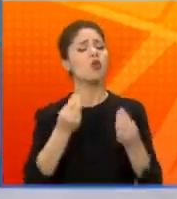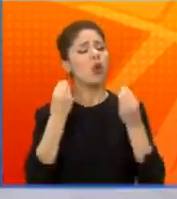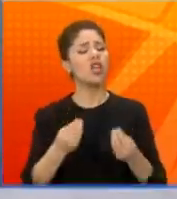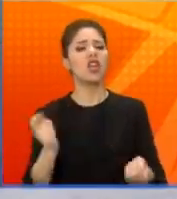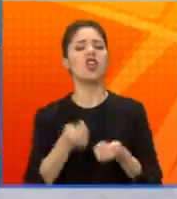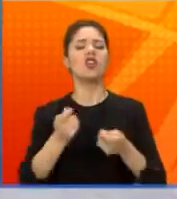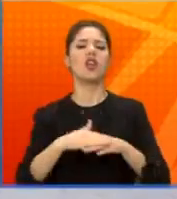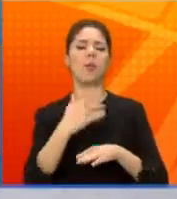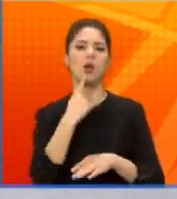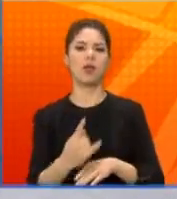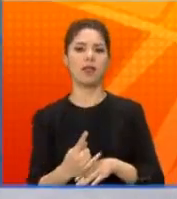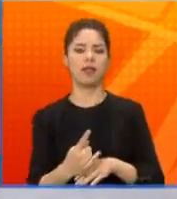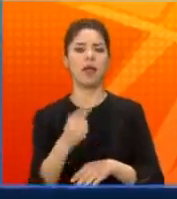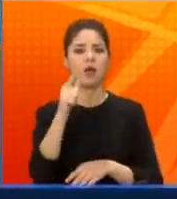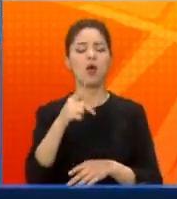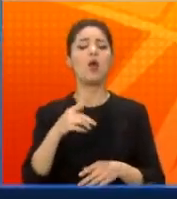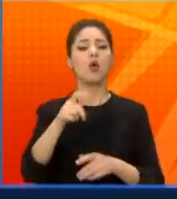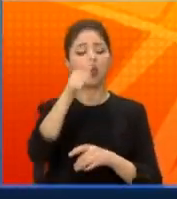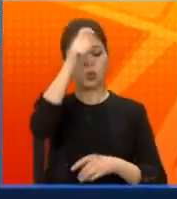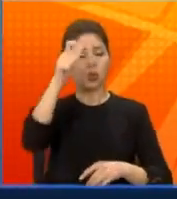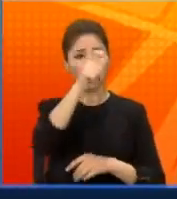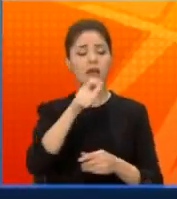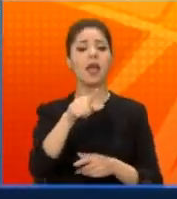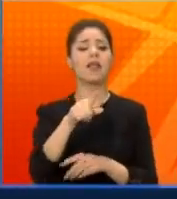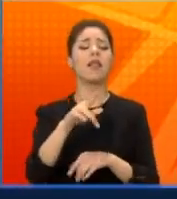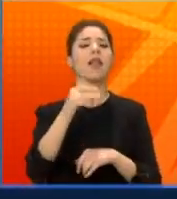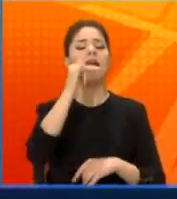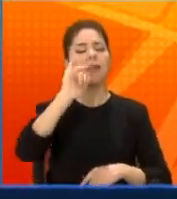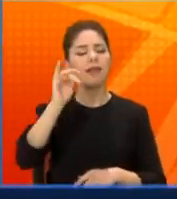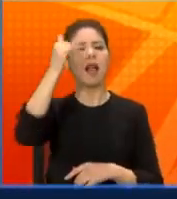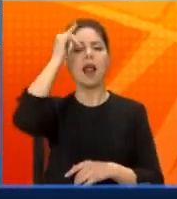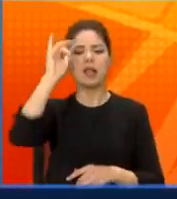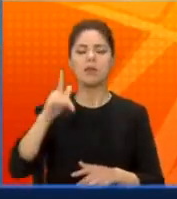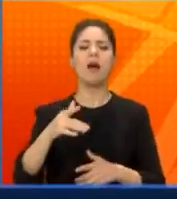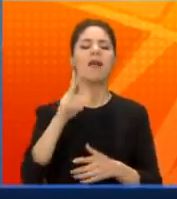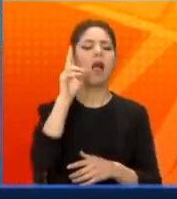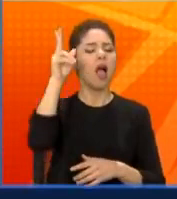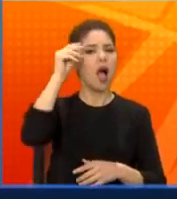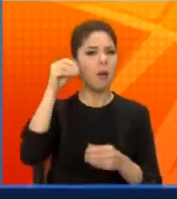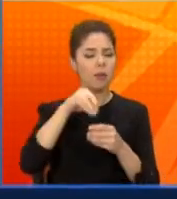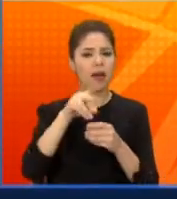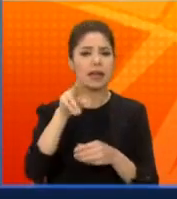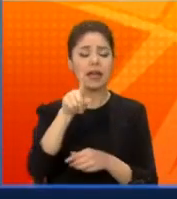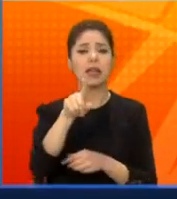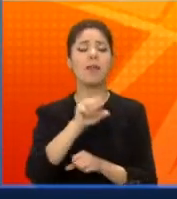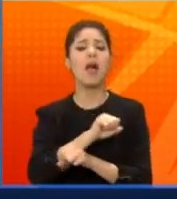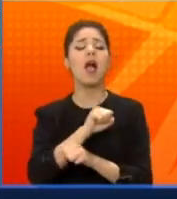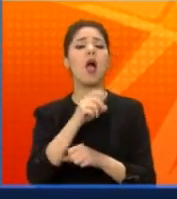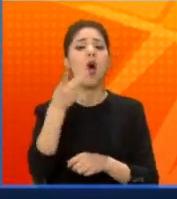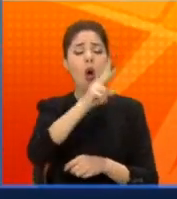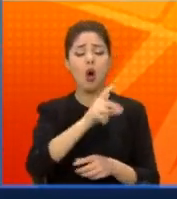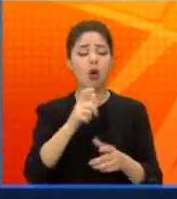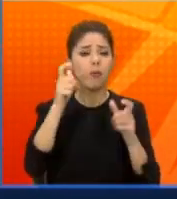çıkardı yanıtını verdi. Ülkemizin İtalya, İspanya, Amerika gibi ciddi kayıplar veren yerler